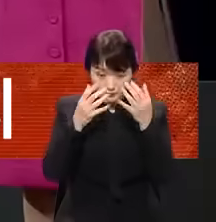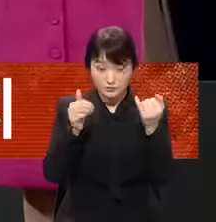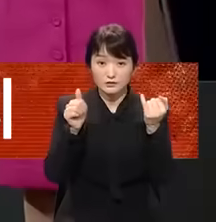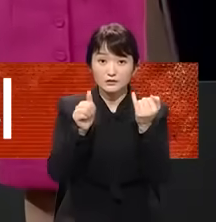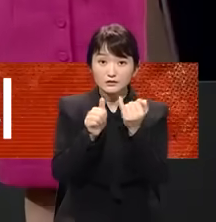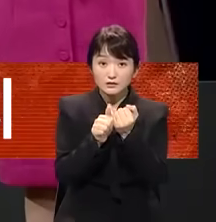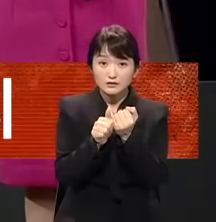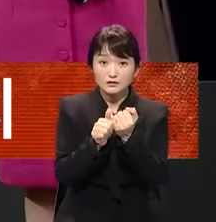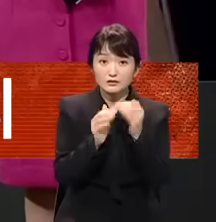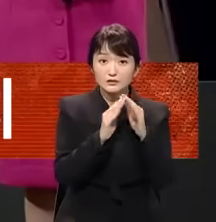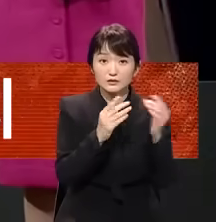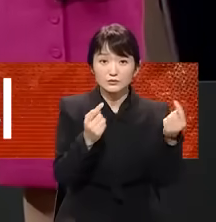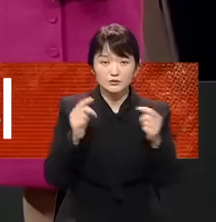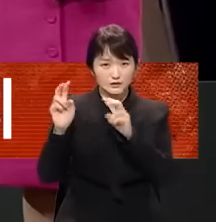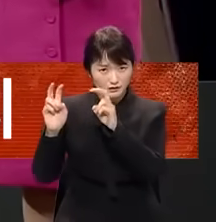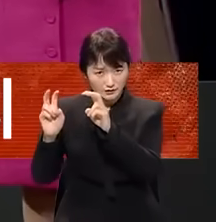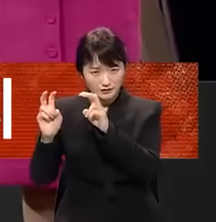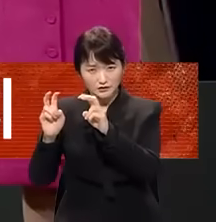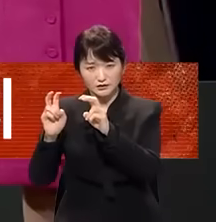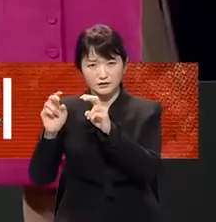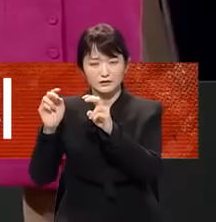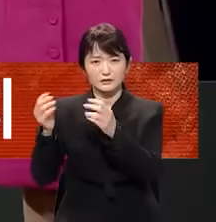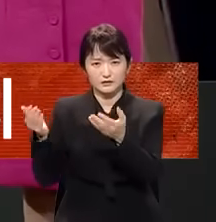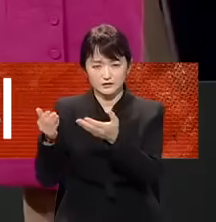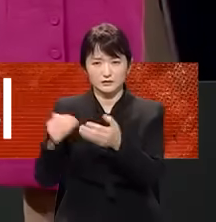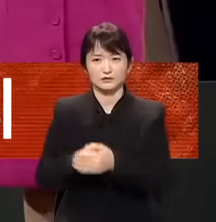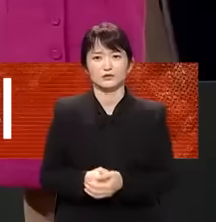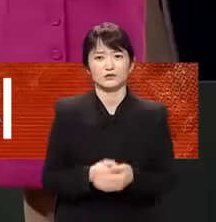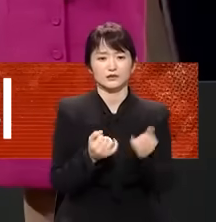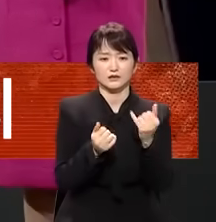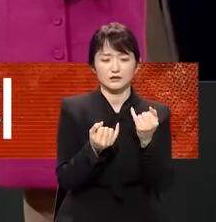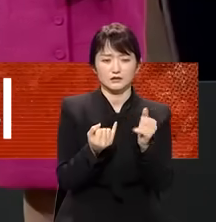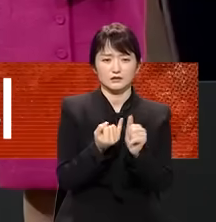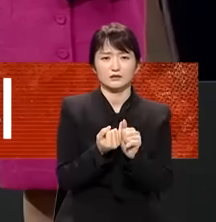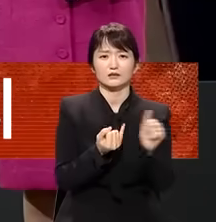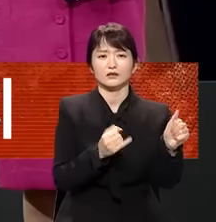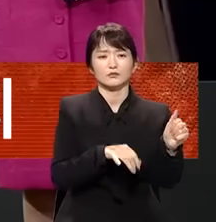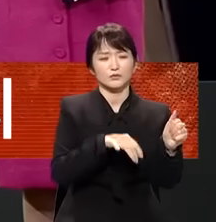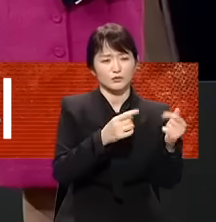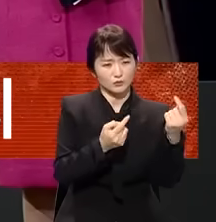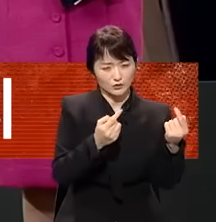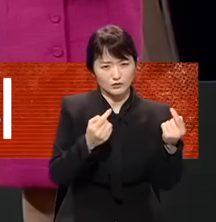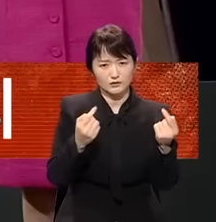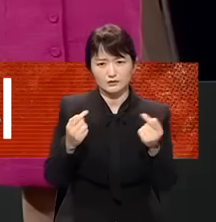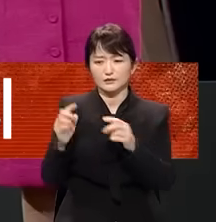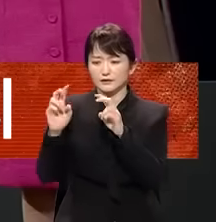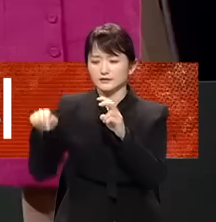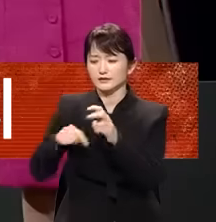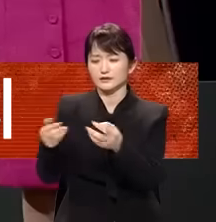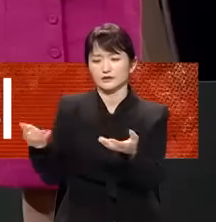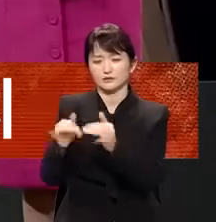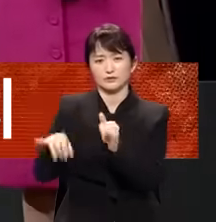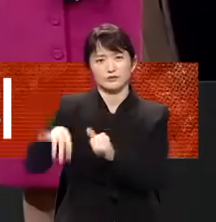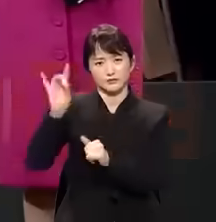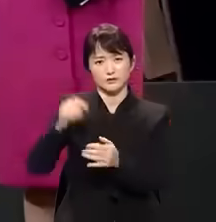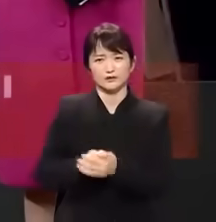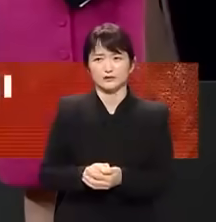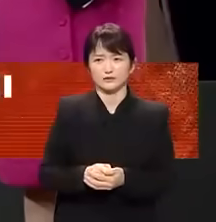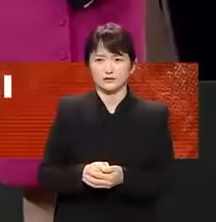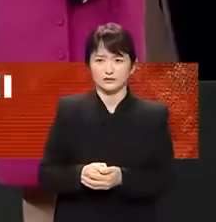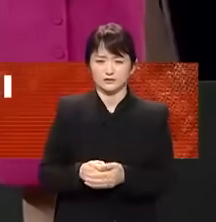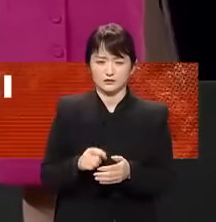집보다는 회사 남편보다는 직원들이 먼저인 것 같아서 속상하다는 남편 속좁다 의처증